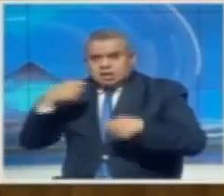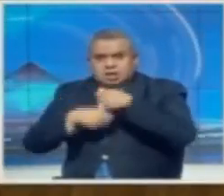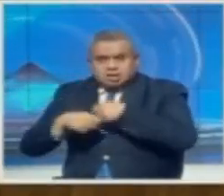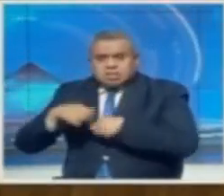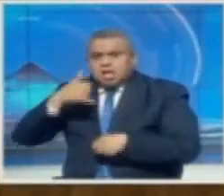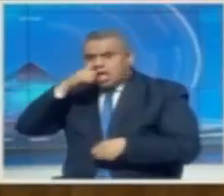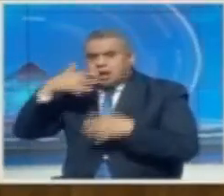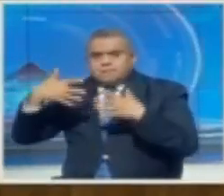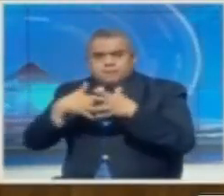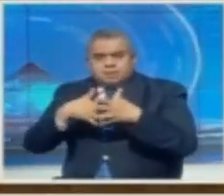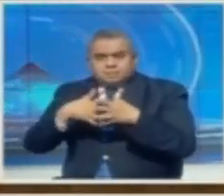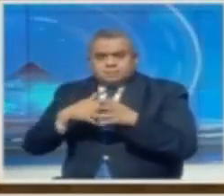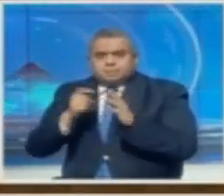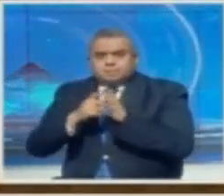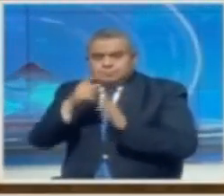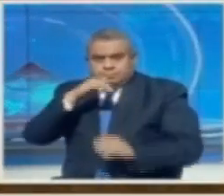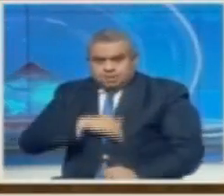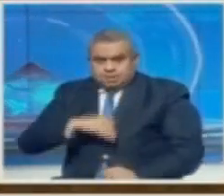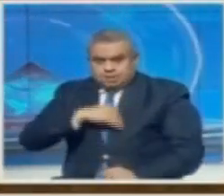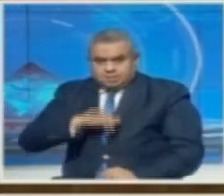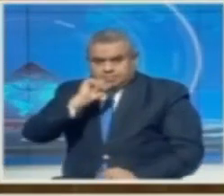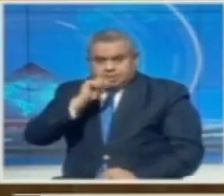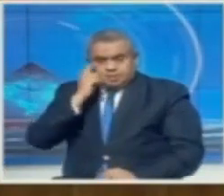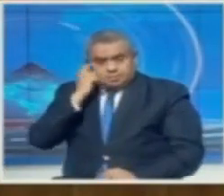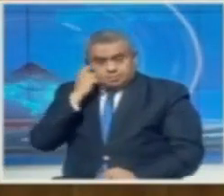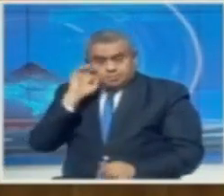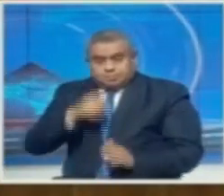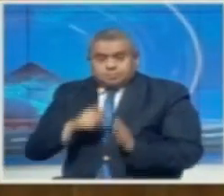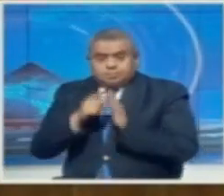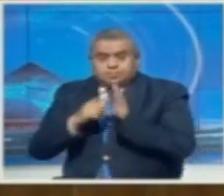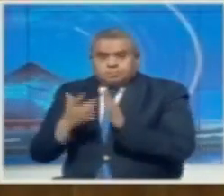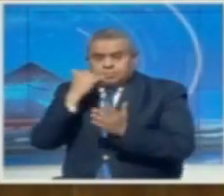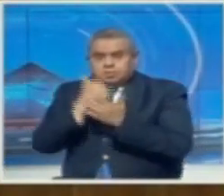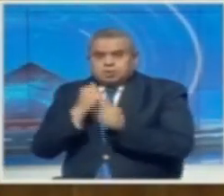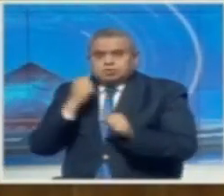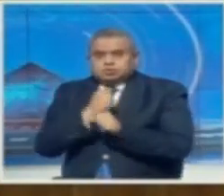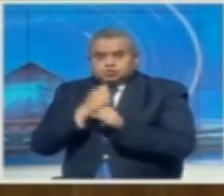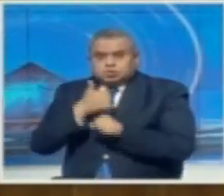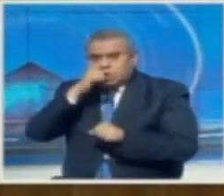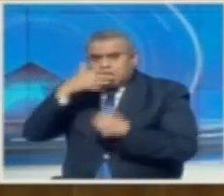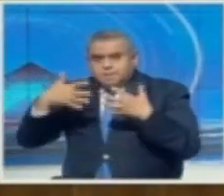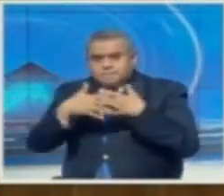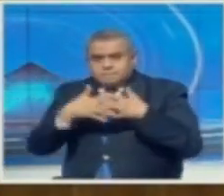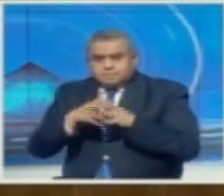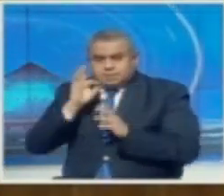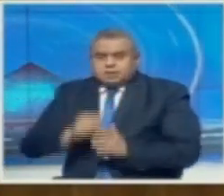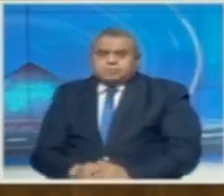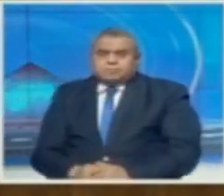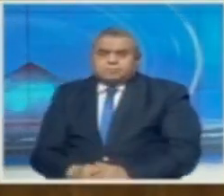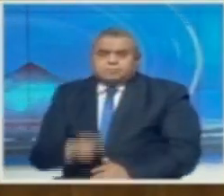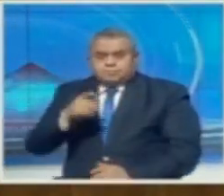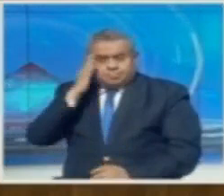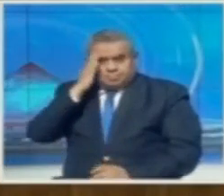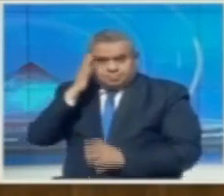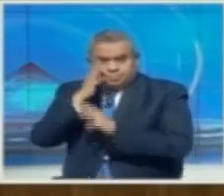العرب، إيمانا منا بحتمية ترقية عملنا العربي المشترك، وباقتضاء